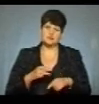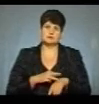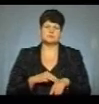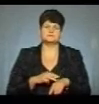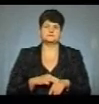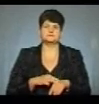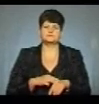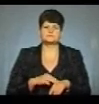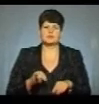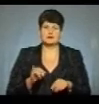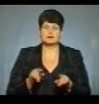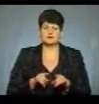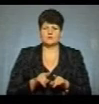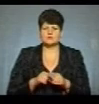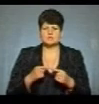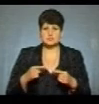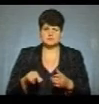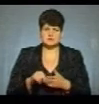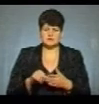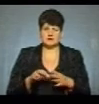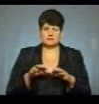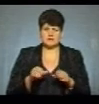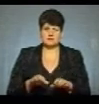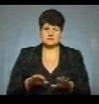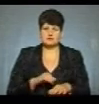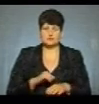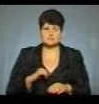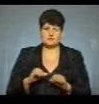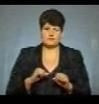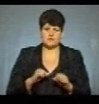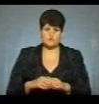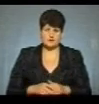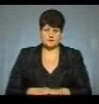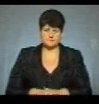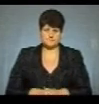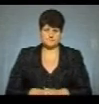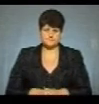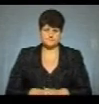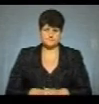правоохоронців і також інших представників влади, місцевого самоврядування.